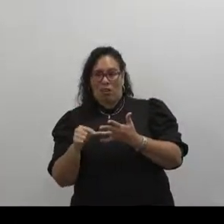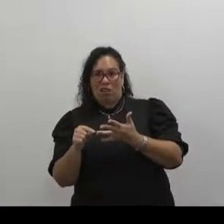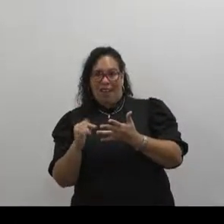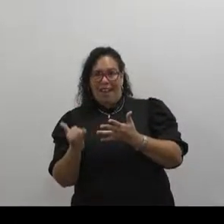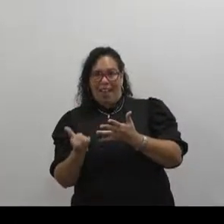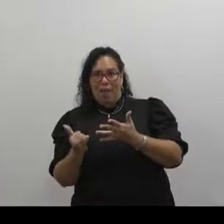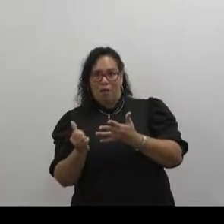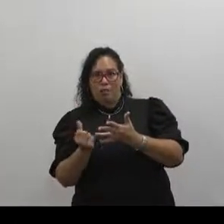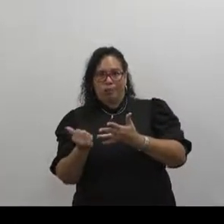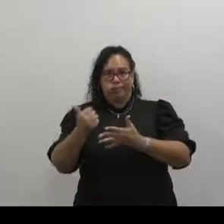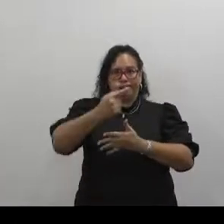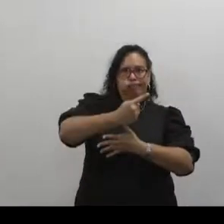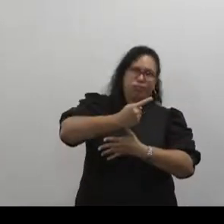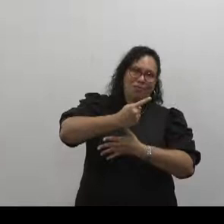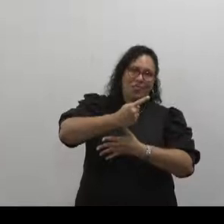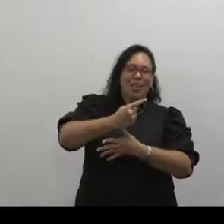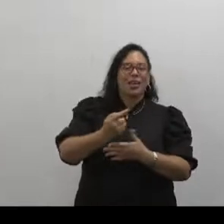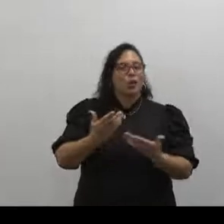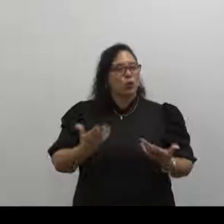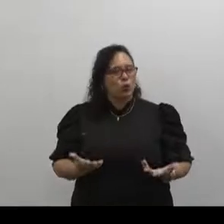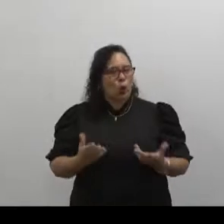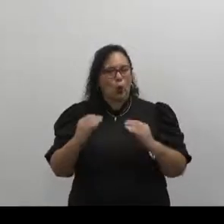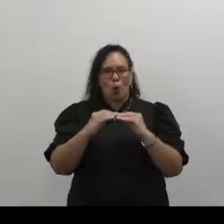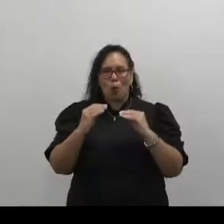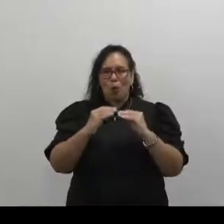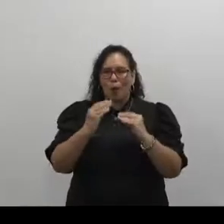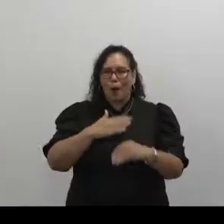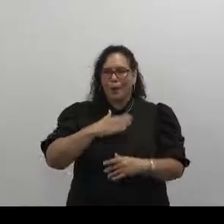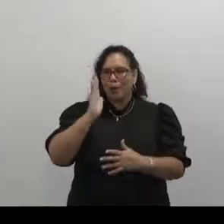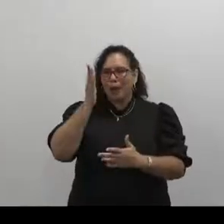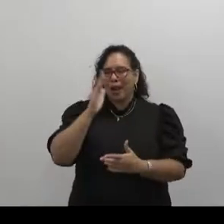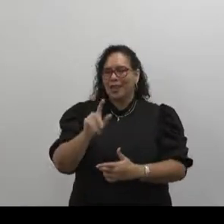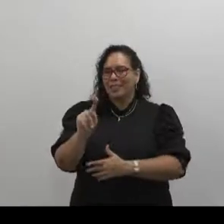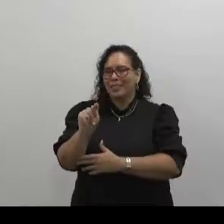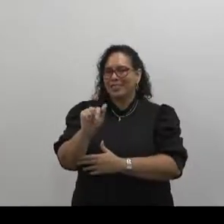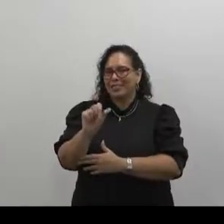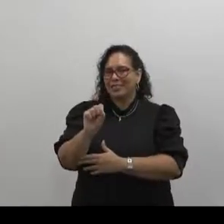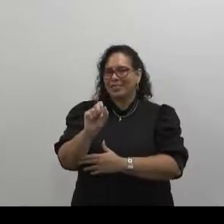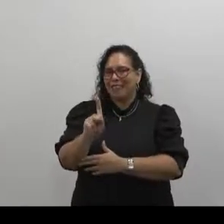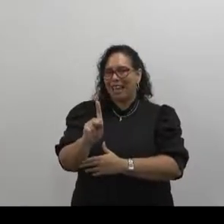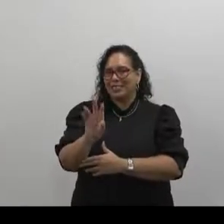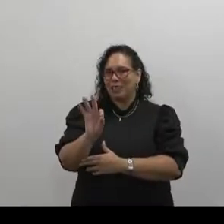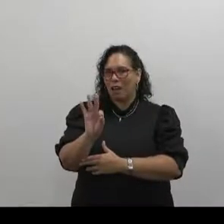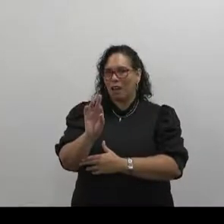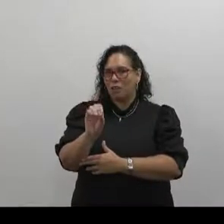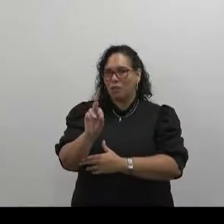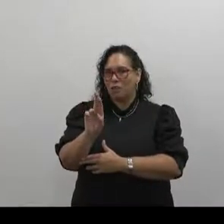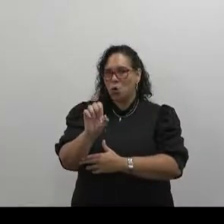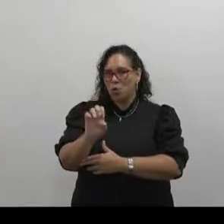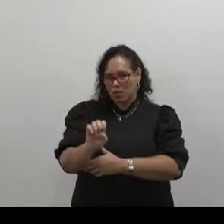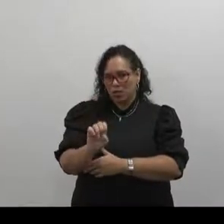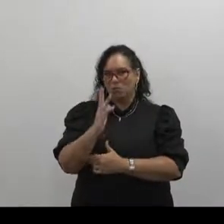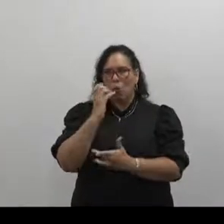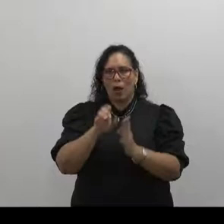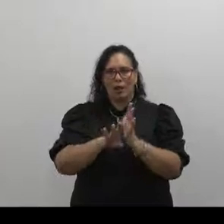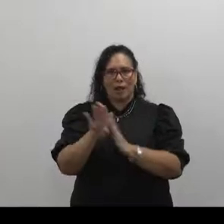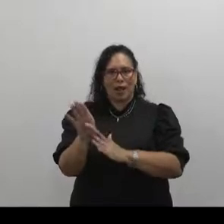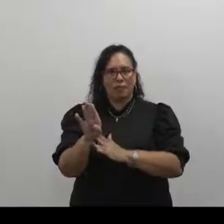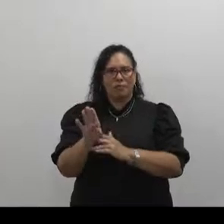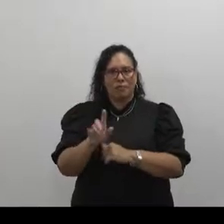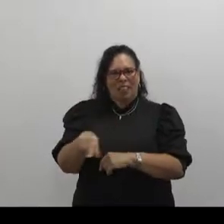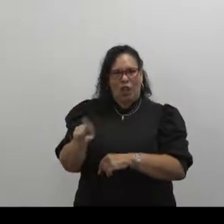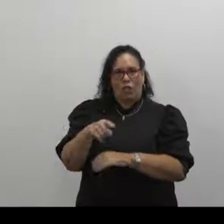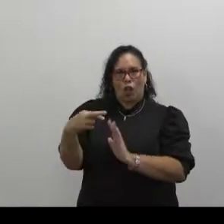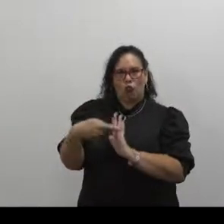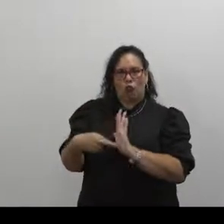đầu để tôi làm bị cà tọp to rồi mùi bị mà hạ chốt rồi mùi cô bị được sinh tiệt hay kê